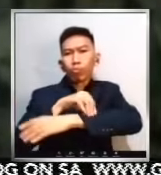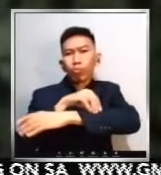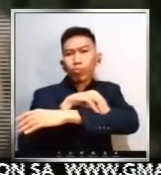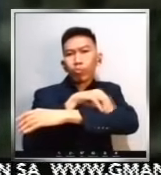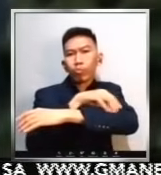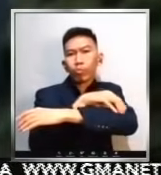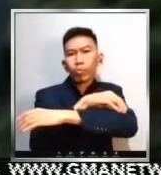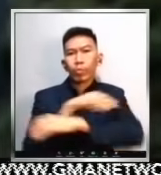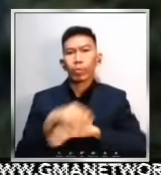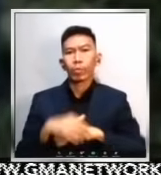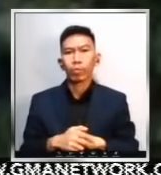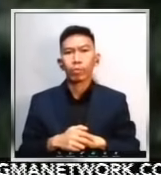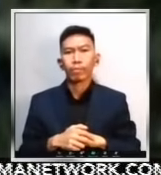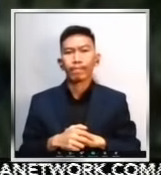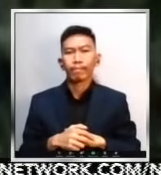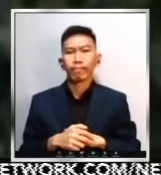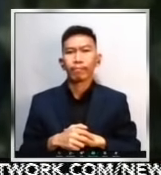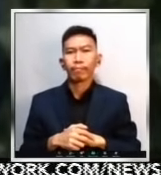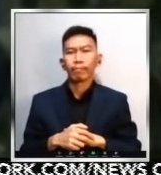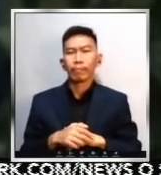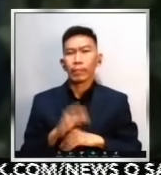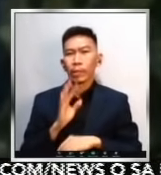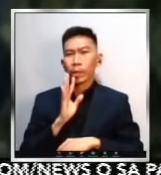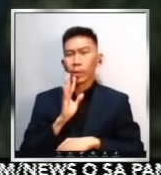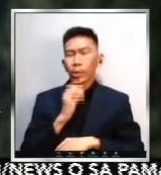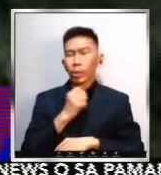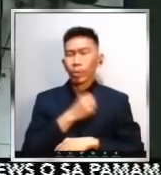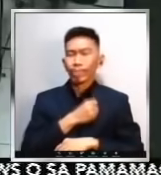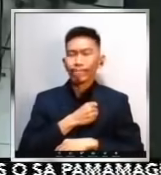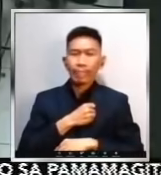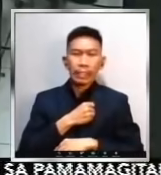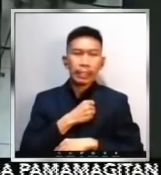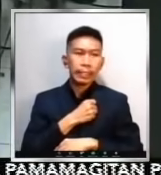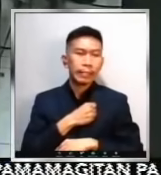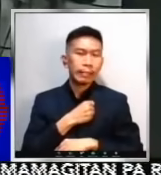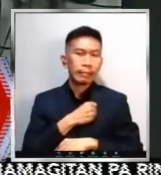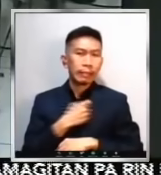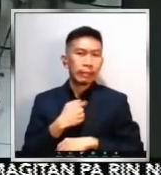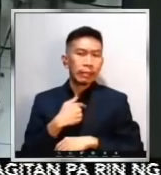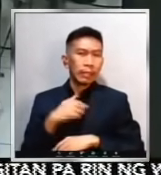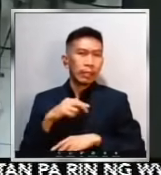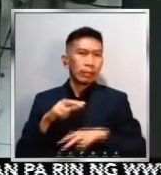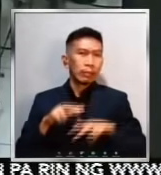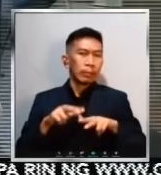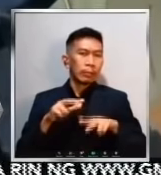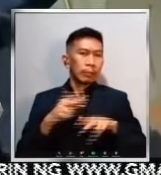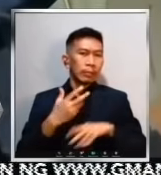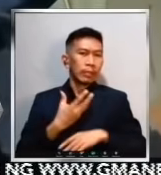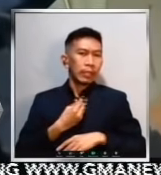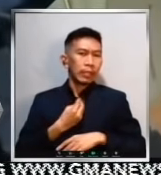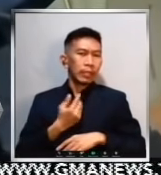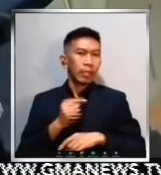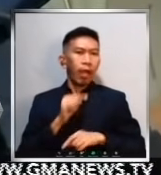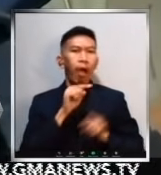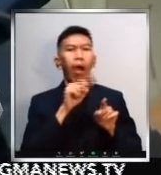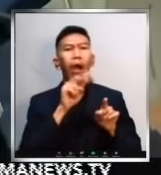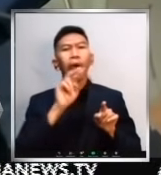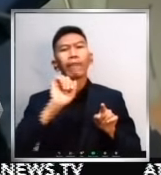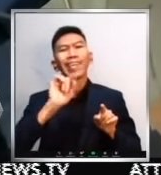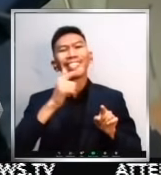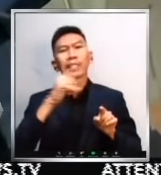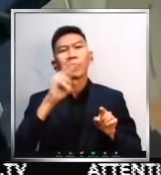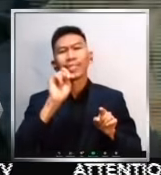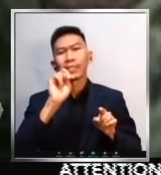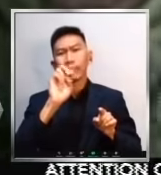Pasensya na po kasi naninervyos po ako. Isa si Vanji, di niya tunay na pangalan sa mga naging biktima umano